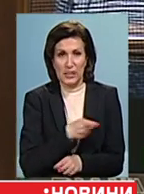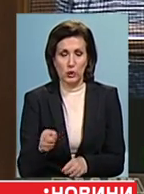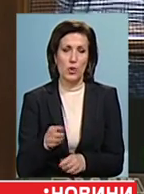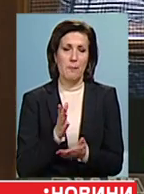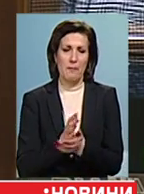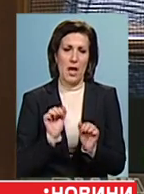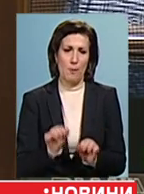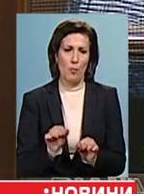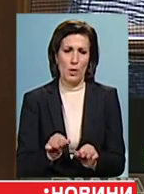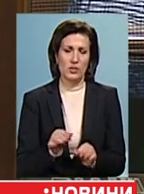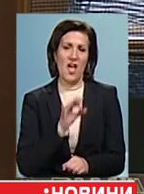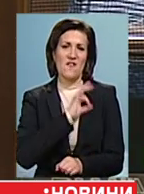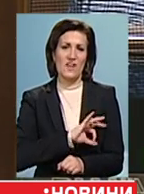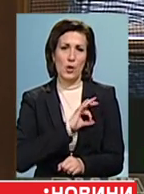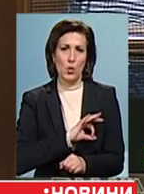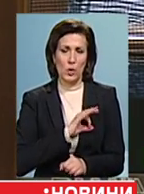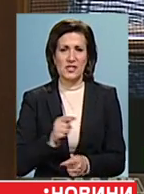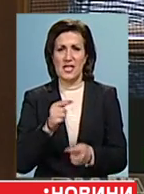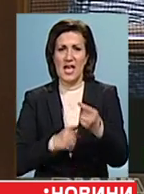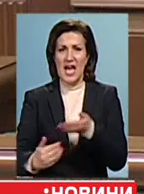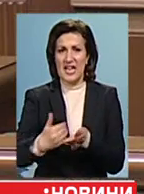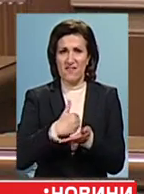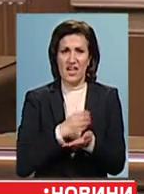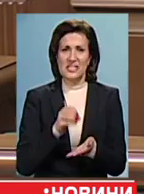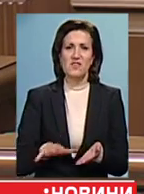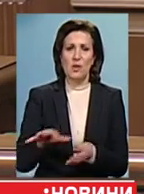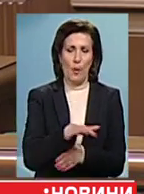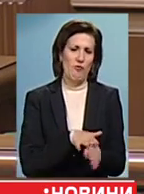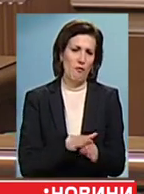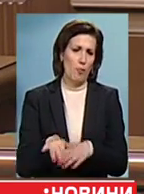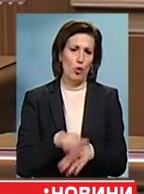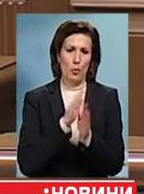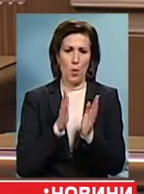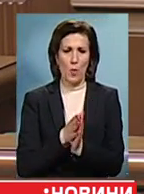можливість використати реверс від Європи в повному обсязі.